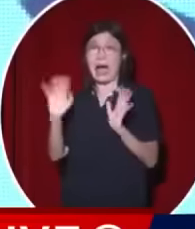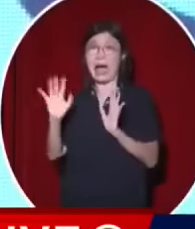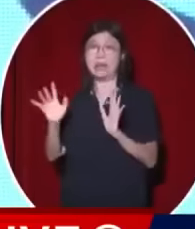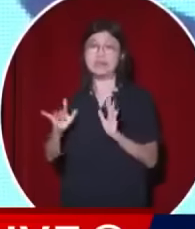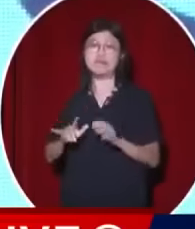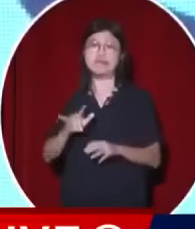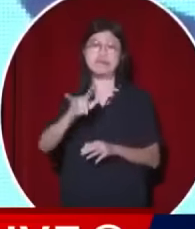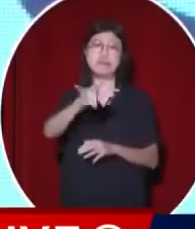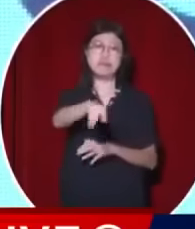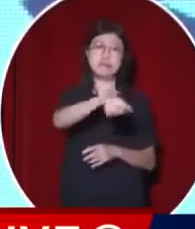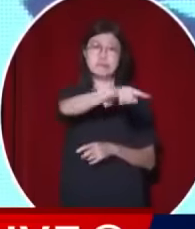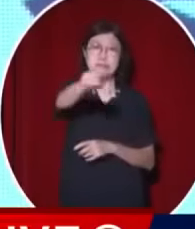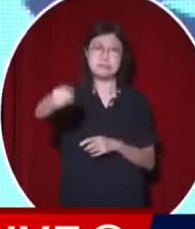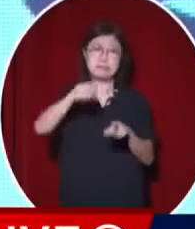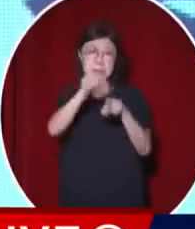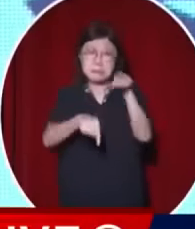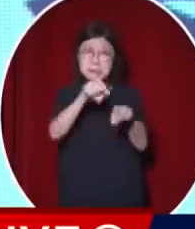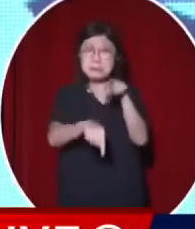外面受欺负。